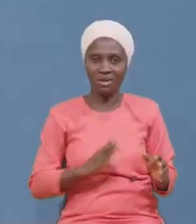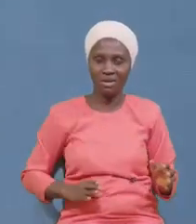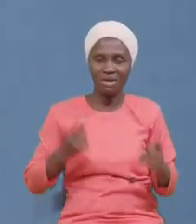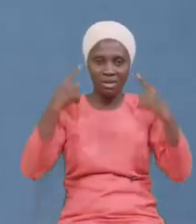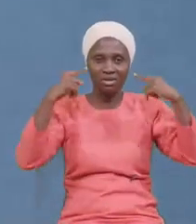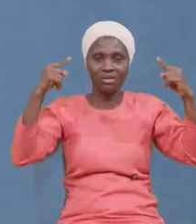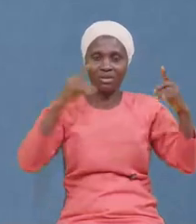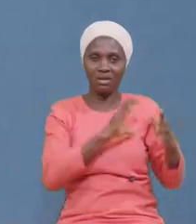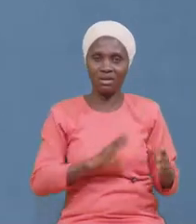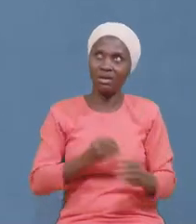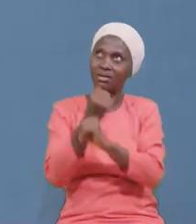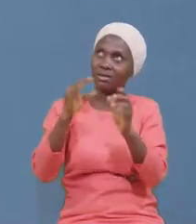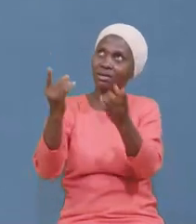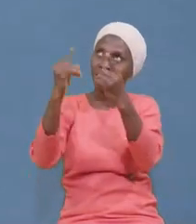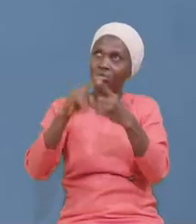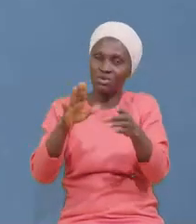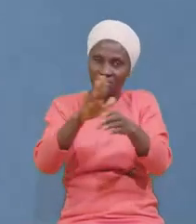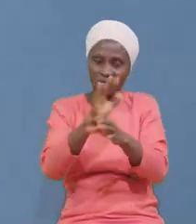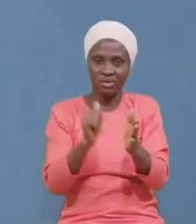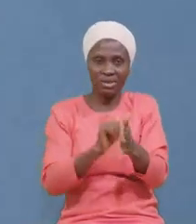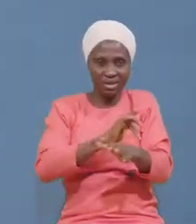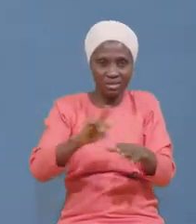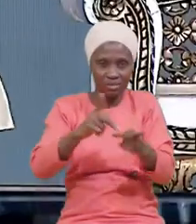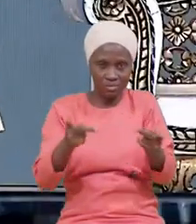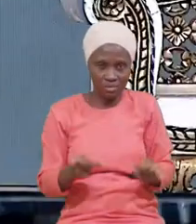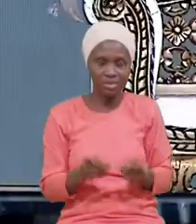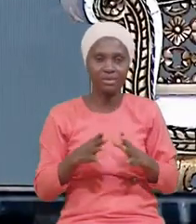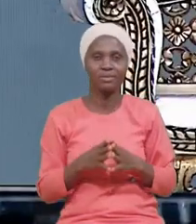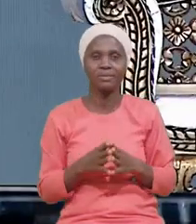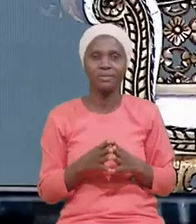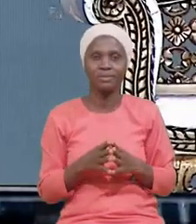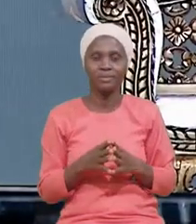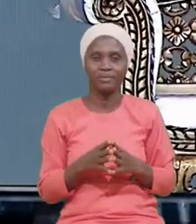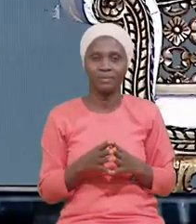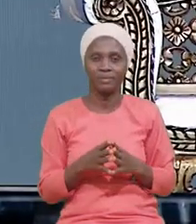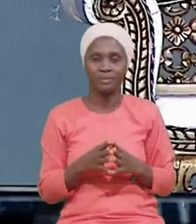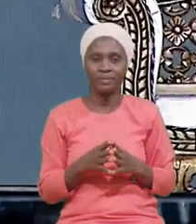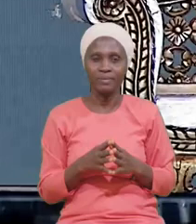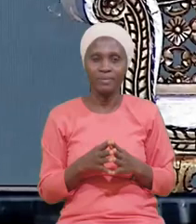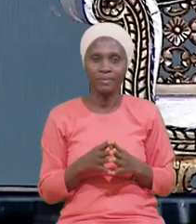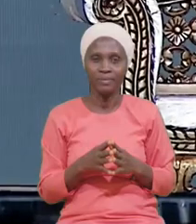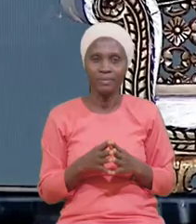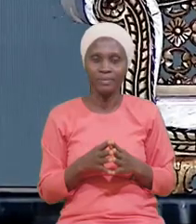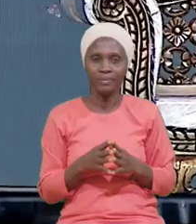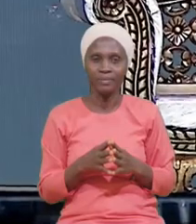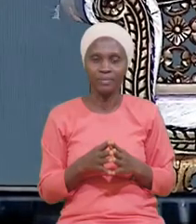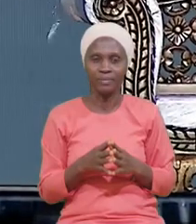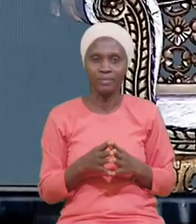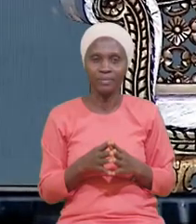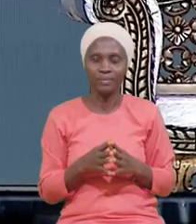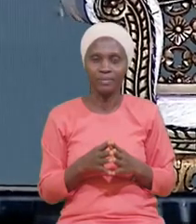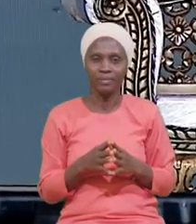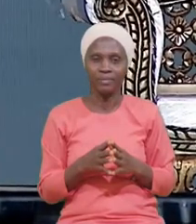to fill that vacuum. Na hrudayamulonu pranamulonu jeevithamulo unna kaali sthalamaina shunyanni rakshakudaina Yesu